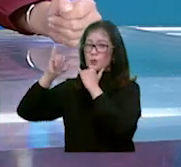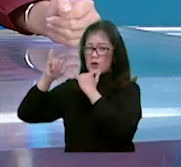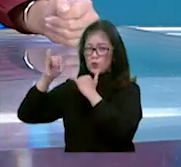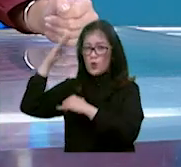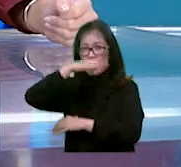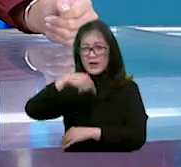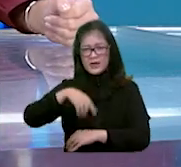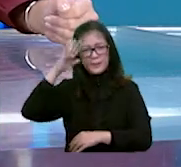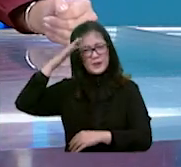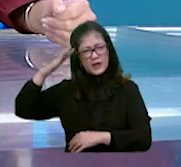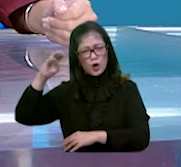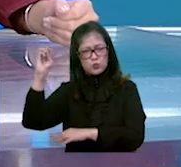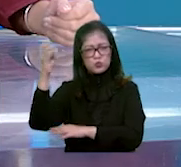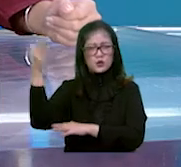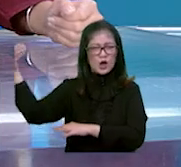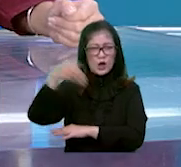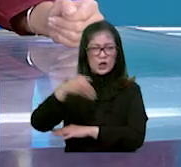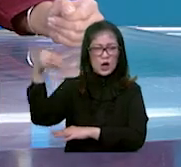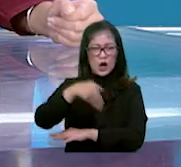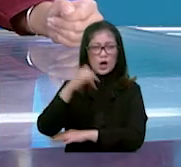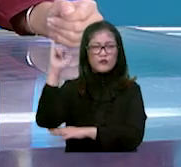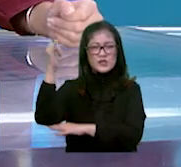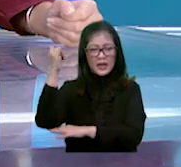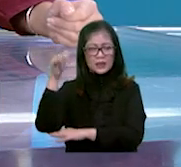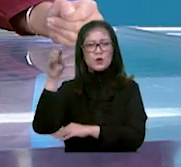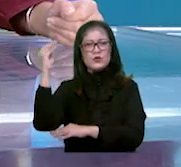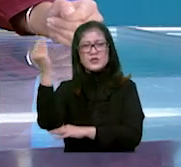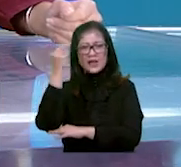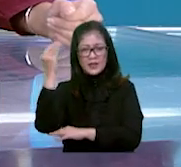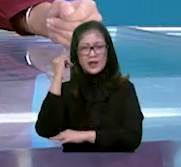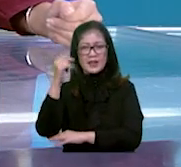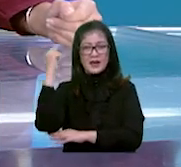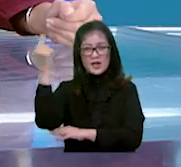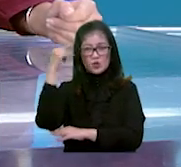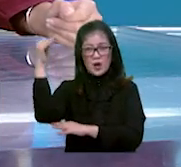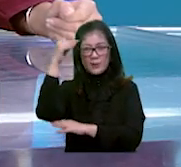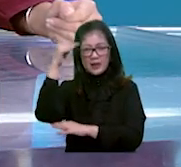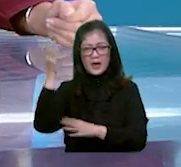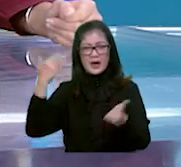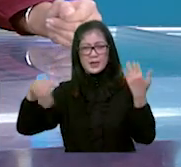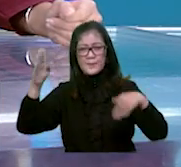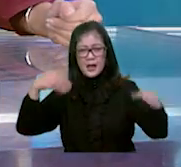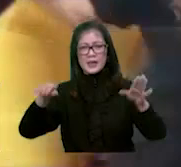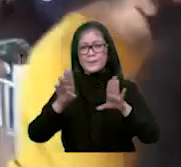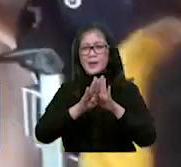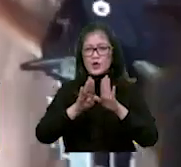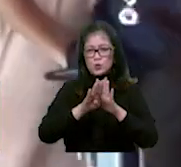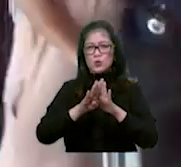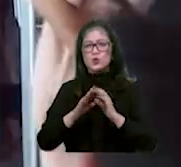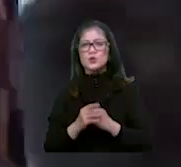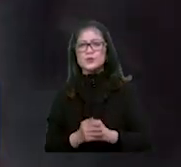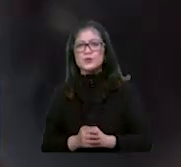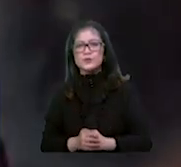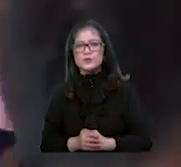ini diprediksi menjadi puncak arus kedatangan wisatawan di Bandara Internasional I Gusti Ngurah Rai Badung, Bali.